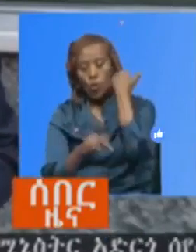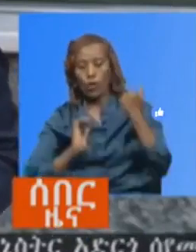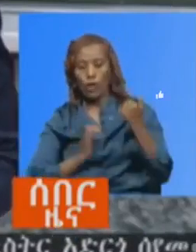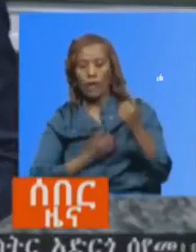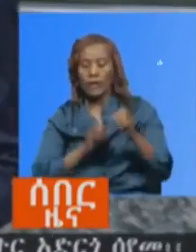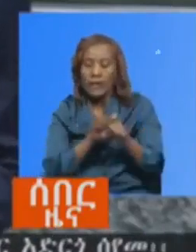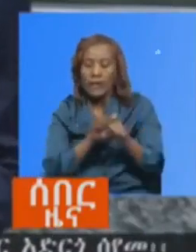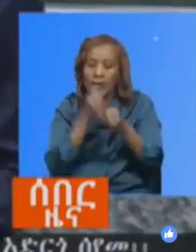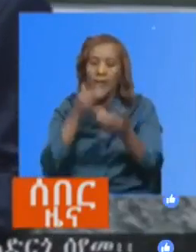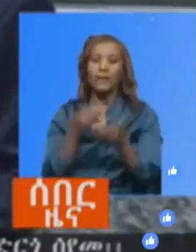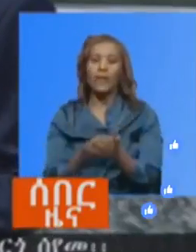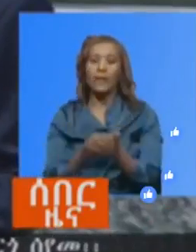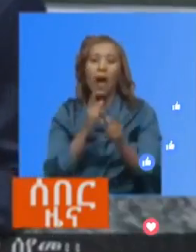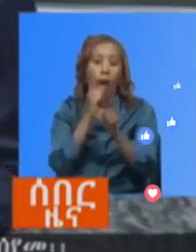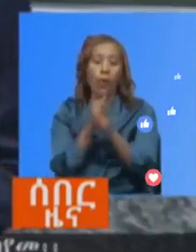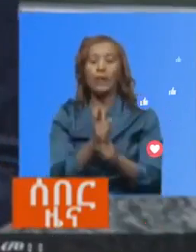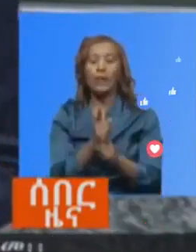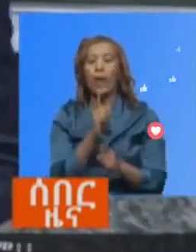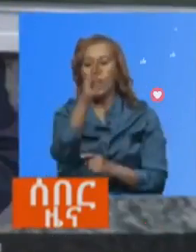ስምረት አዎንታዊ ሚና